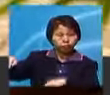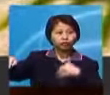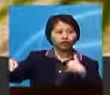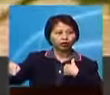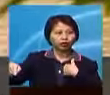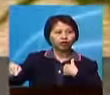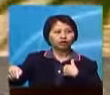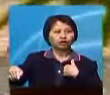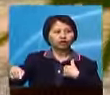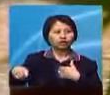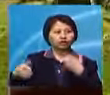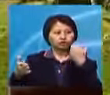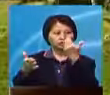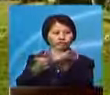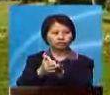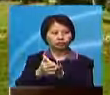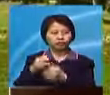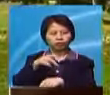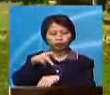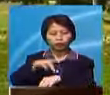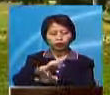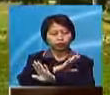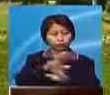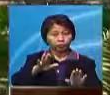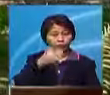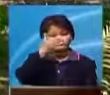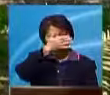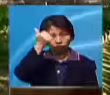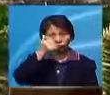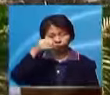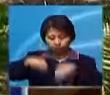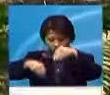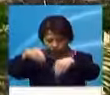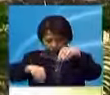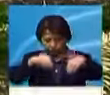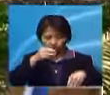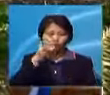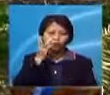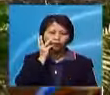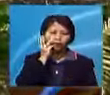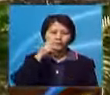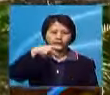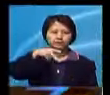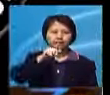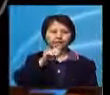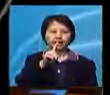Kalau sampai di Pulau Langkawi, jangan lupa menanam padi di sini.